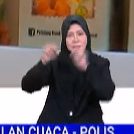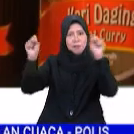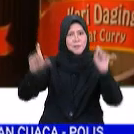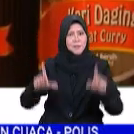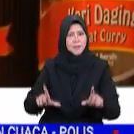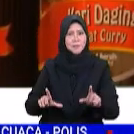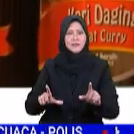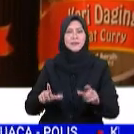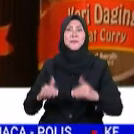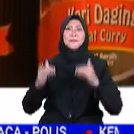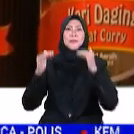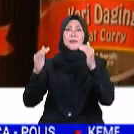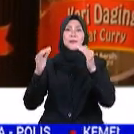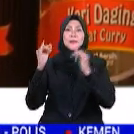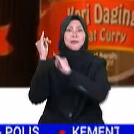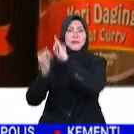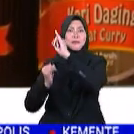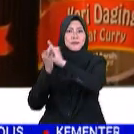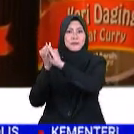diraih di peringkat antarabangsa.